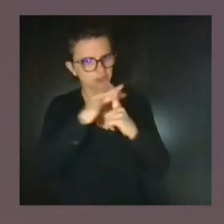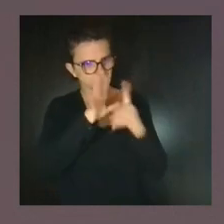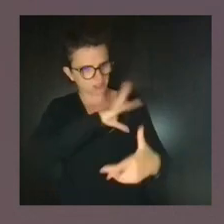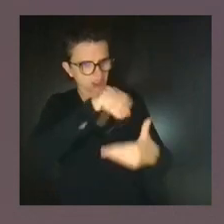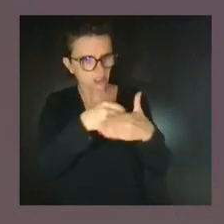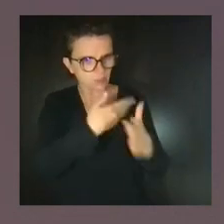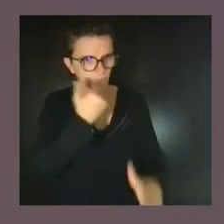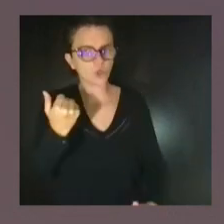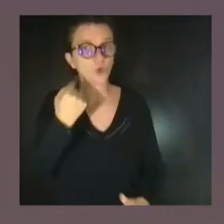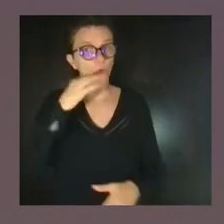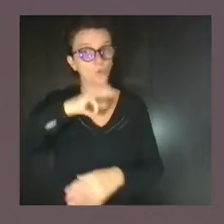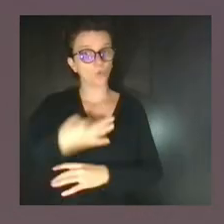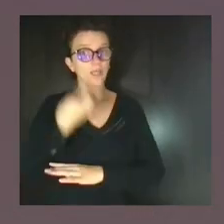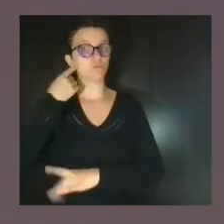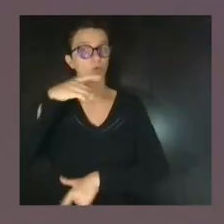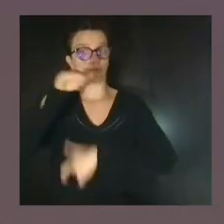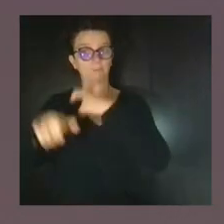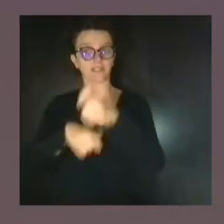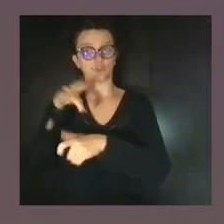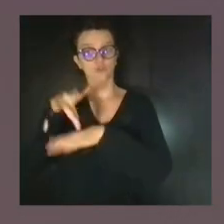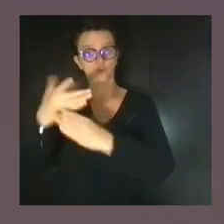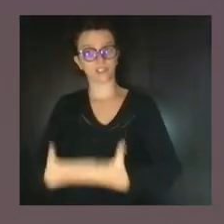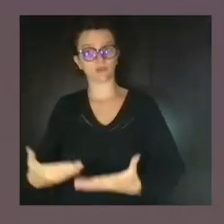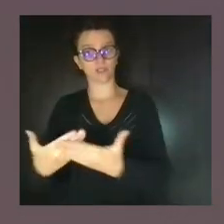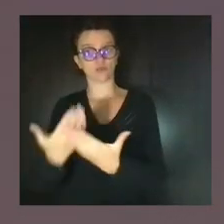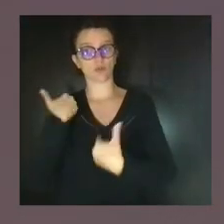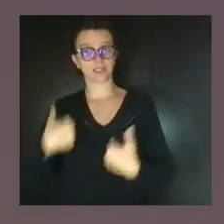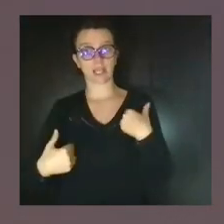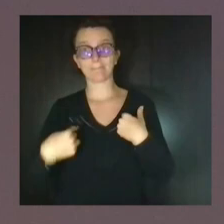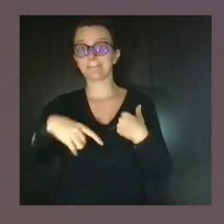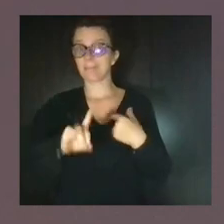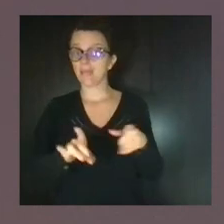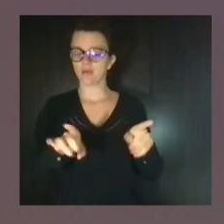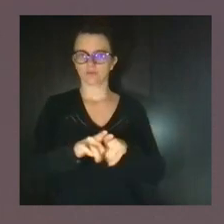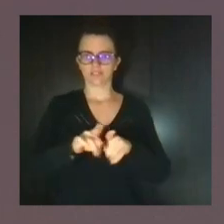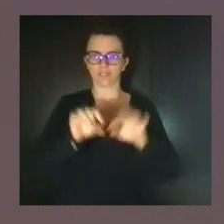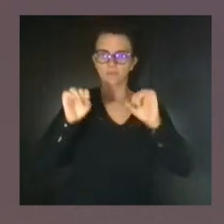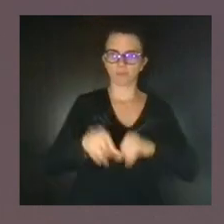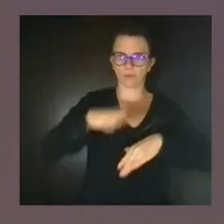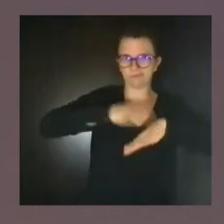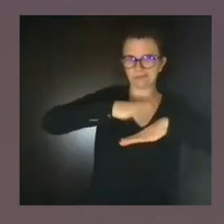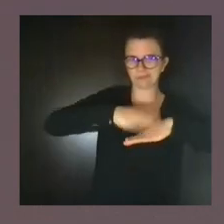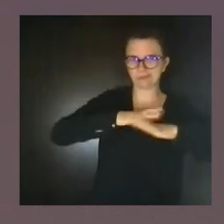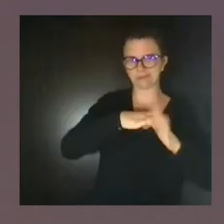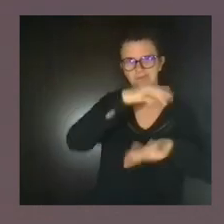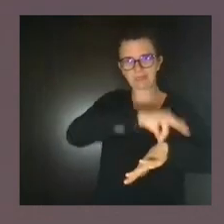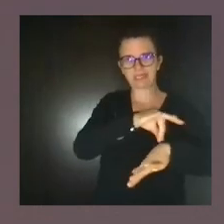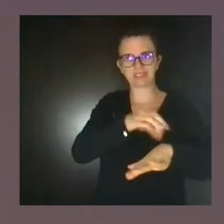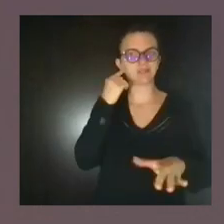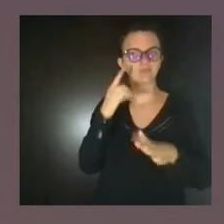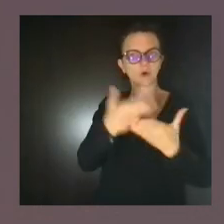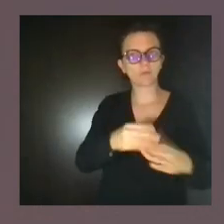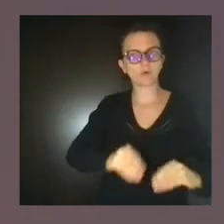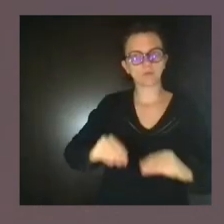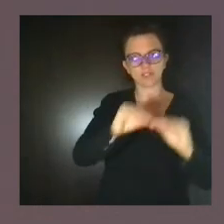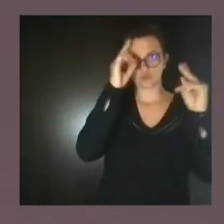pour les personnes en situation de handicap. Mais c'est également aussi maintenant un moyen de prévenir les pathologies de la population générale. Et donc, c'est ce